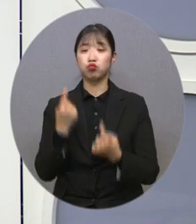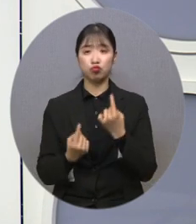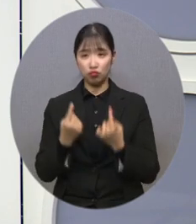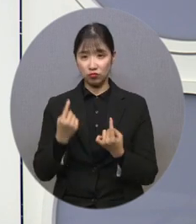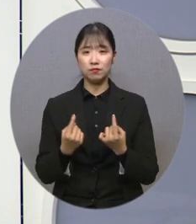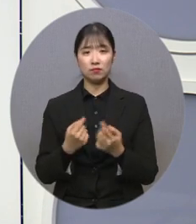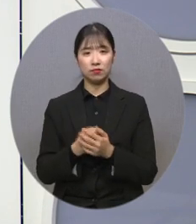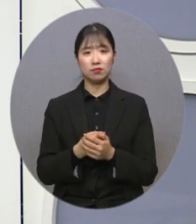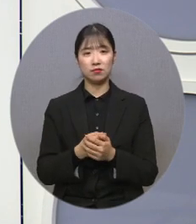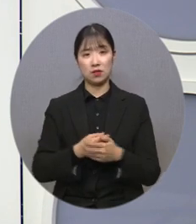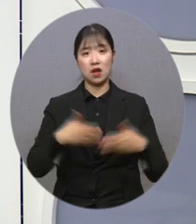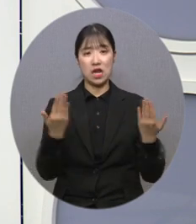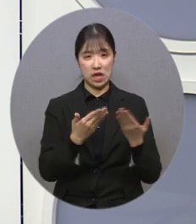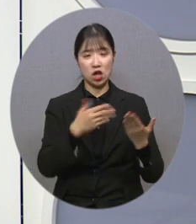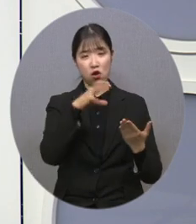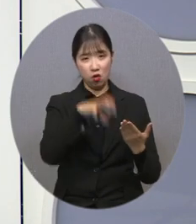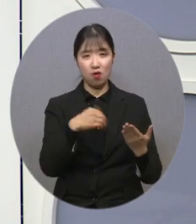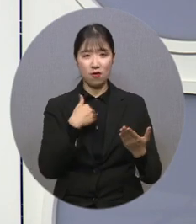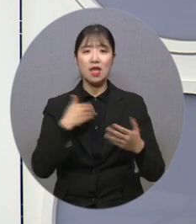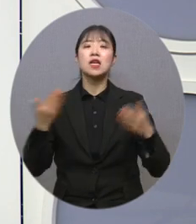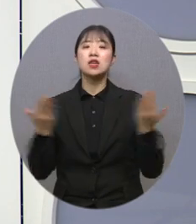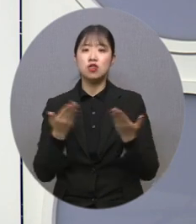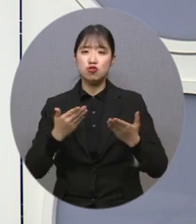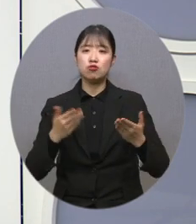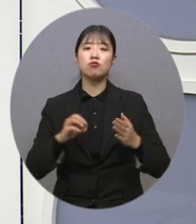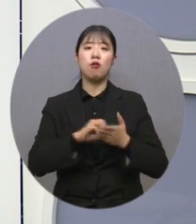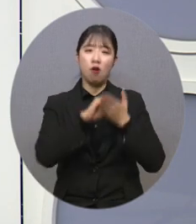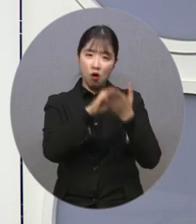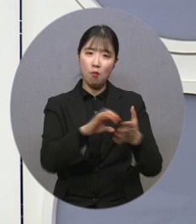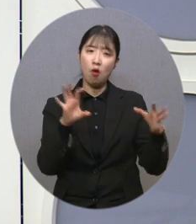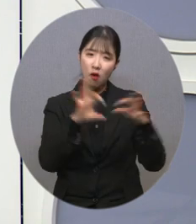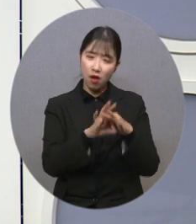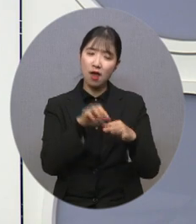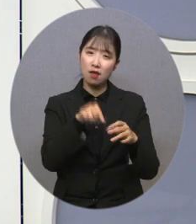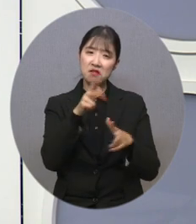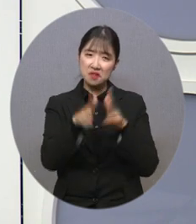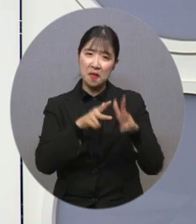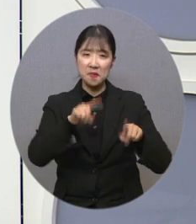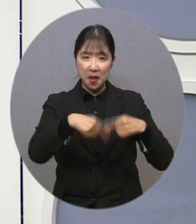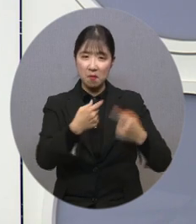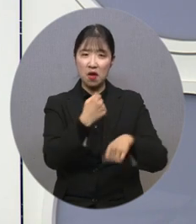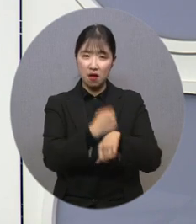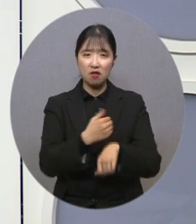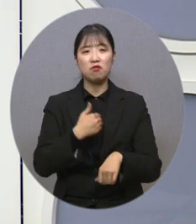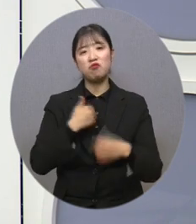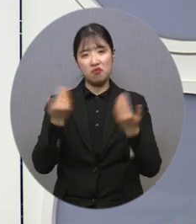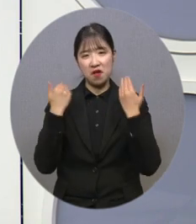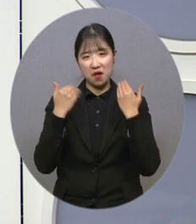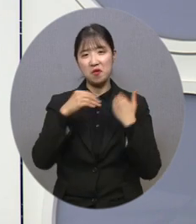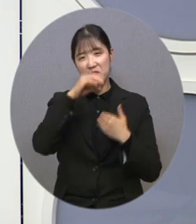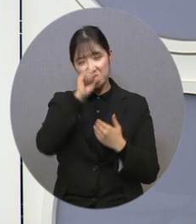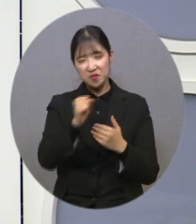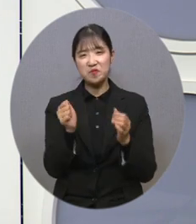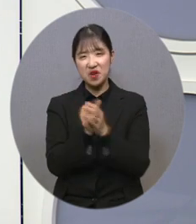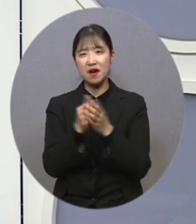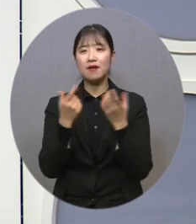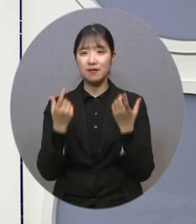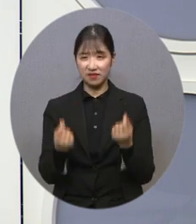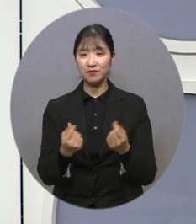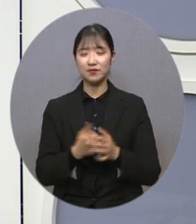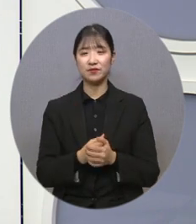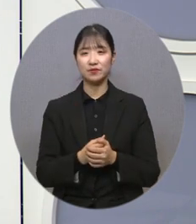것보다는 기업에 가서 취업연계 중점 사업을 하는 것이 매우 우리 학교의 특장점이라고